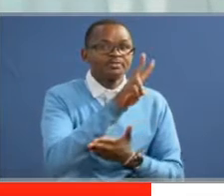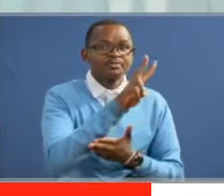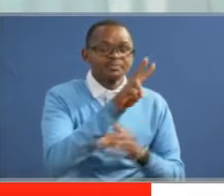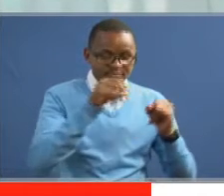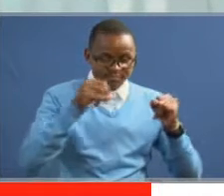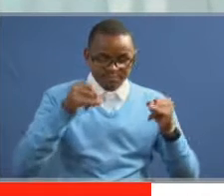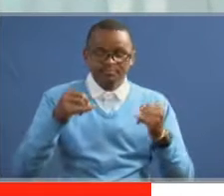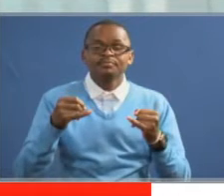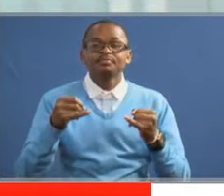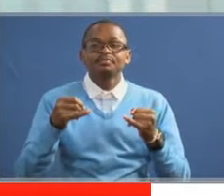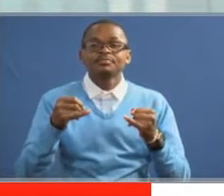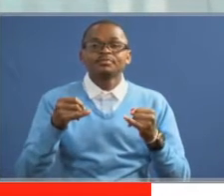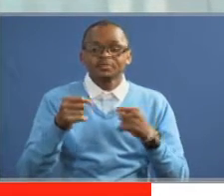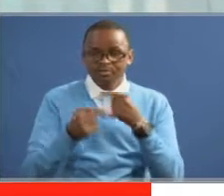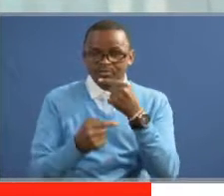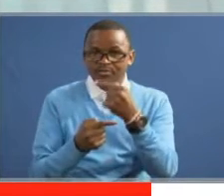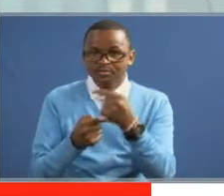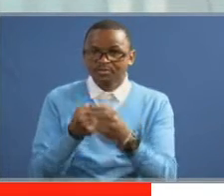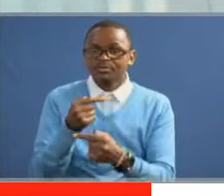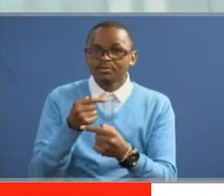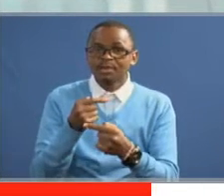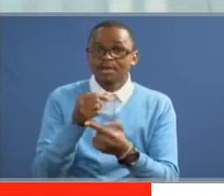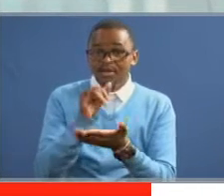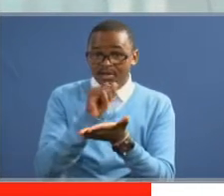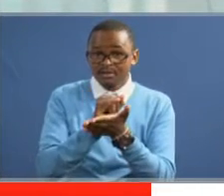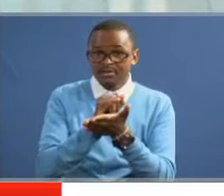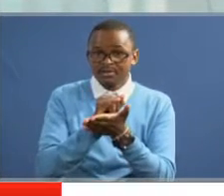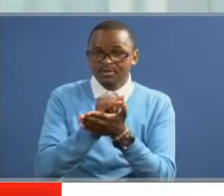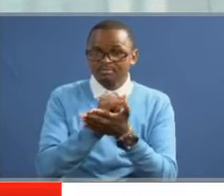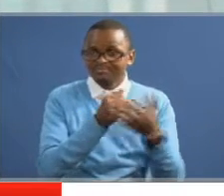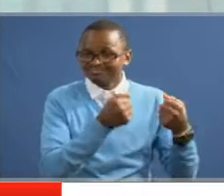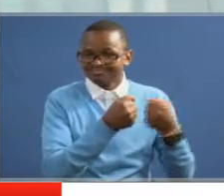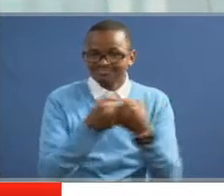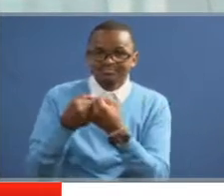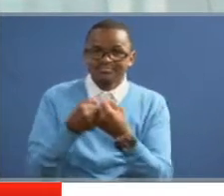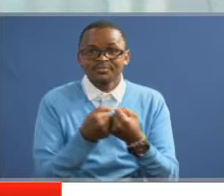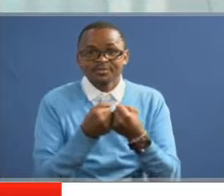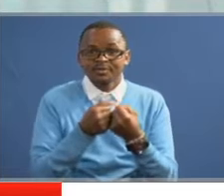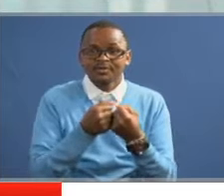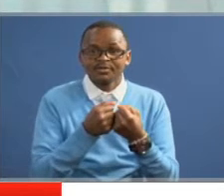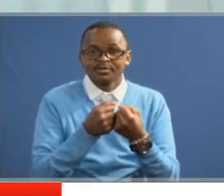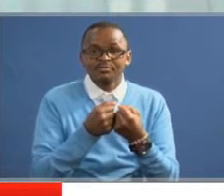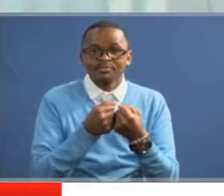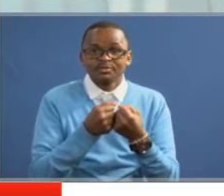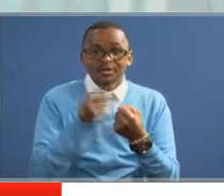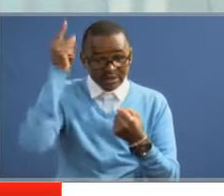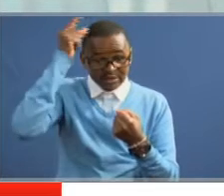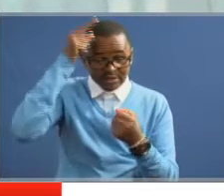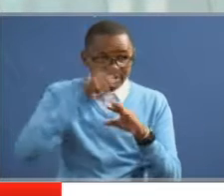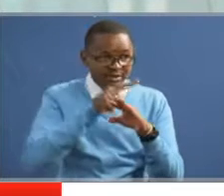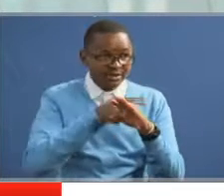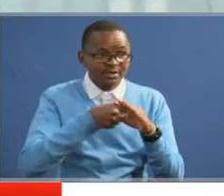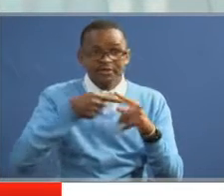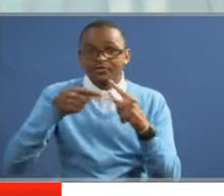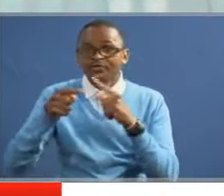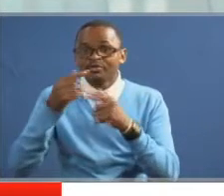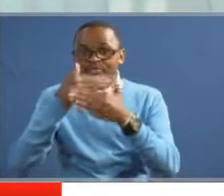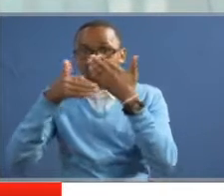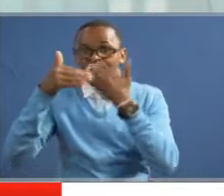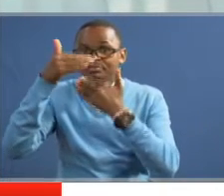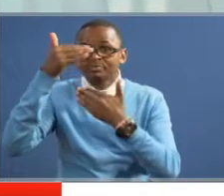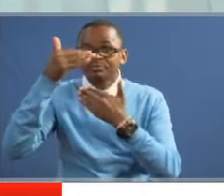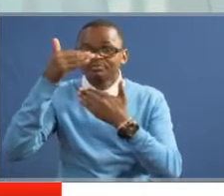Pili ya Mizizi Habari, na tunaendelea na habari kuwa changamoto ambazo zinawakumba mahafali pindi tu wanapohitimu kutoka vyuo